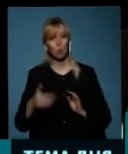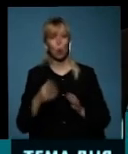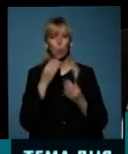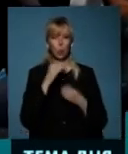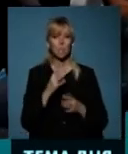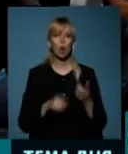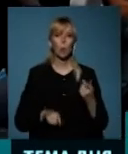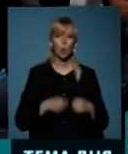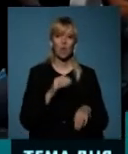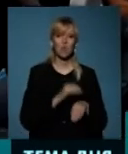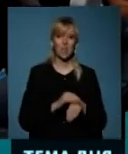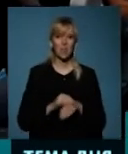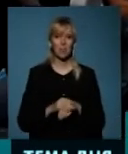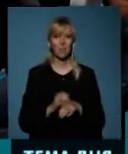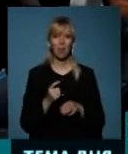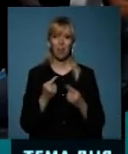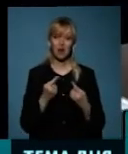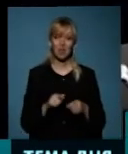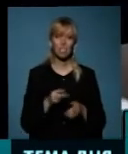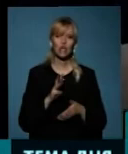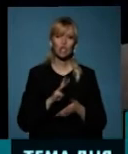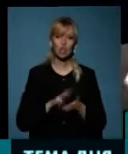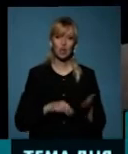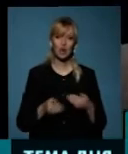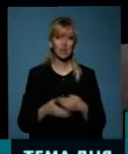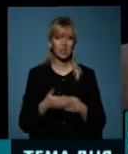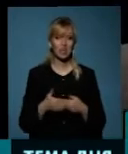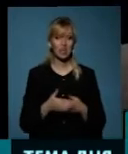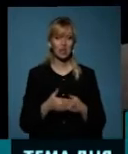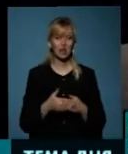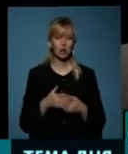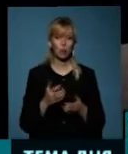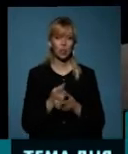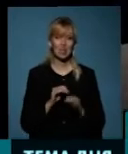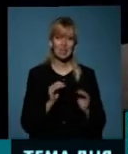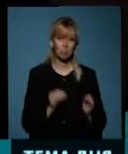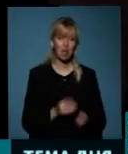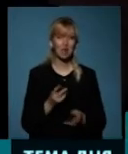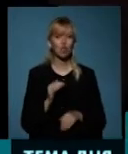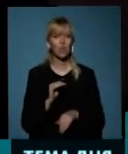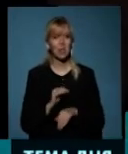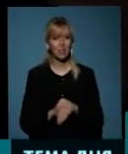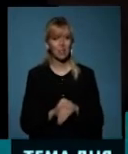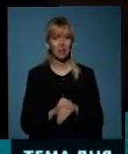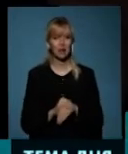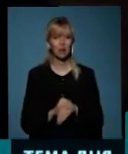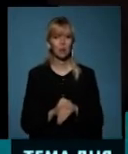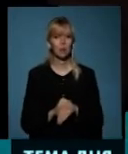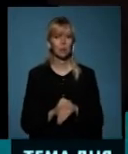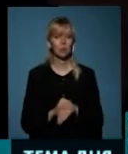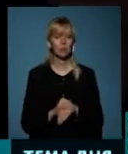якщо порушення виявляються, але інші, то штрафні фактично санкції йдуть до зменшення. Ні, якщо виявляється, дивіться, є